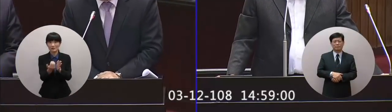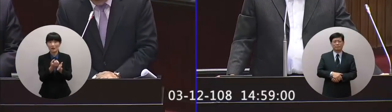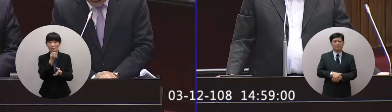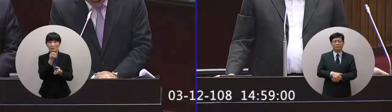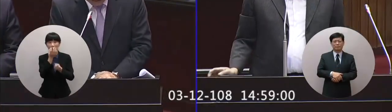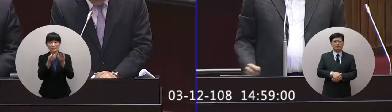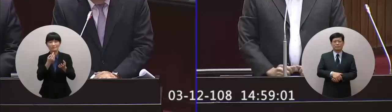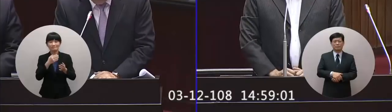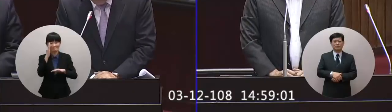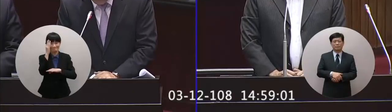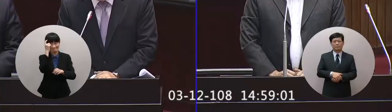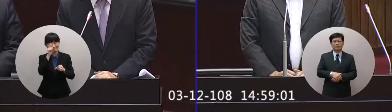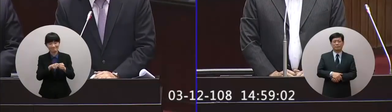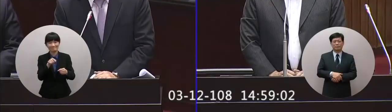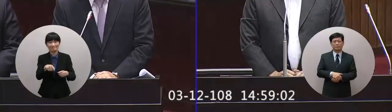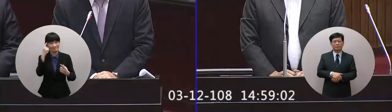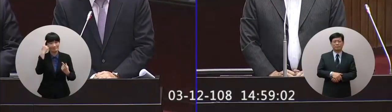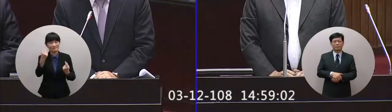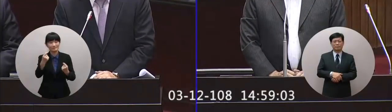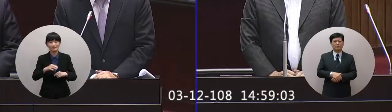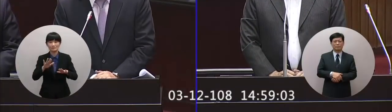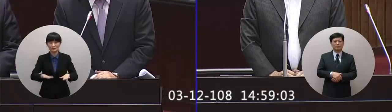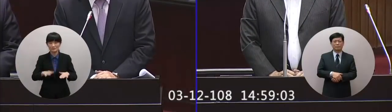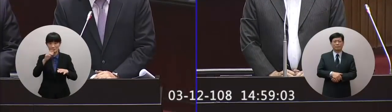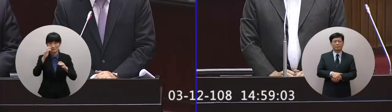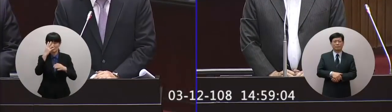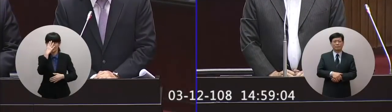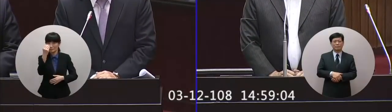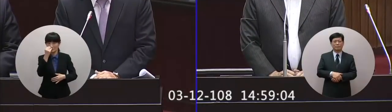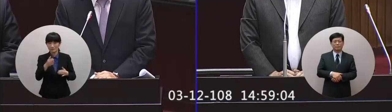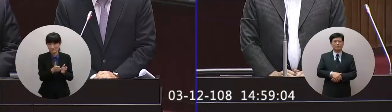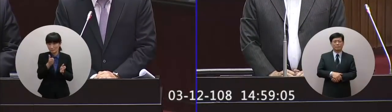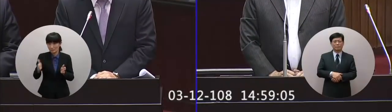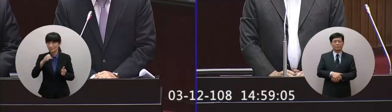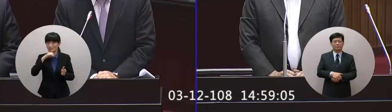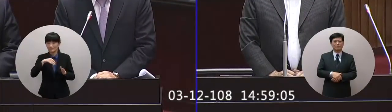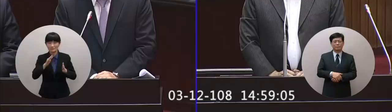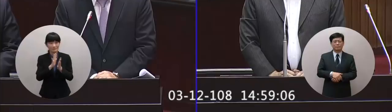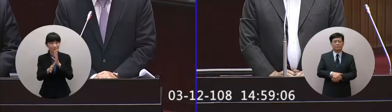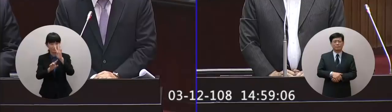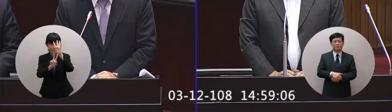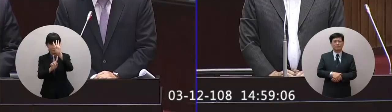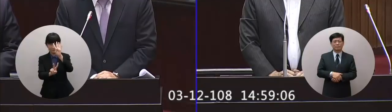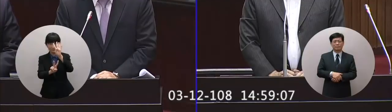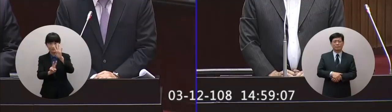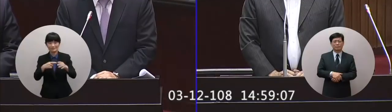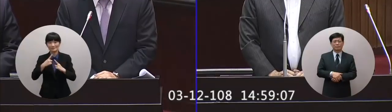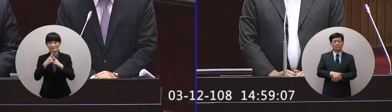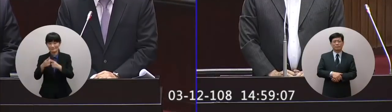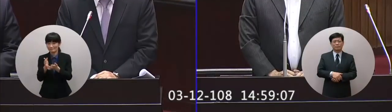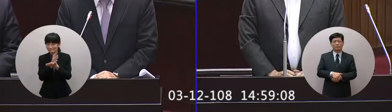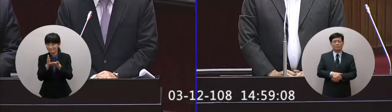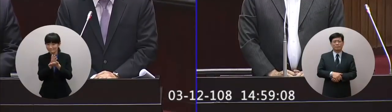哈，所以高铁延伸屏东啊，我们已经排了4月2号。要审查，好，这个可行性评